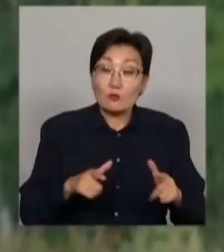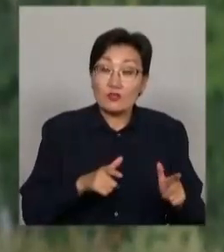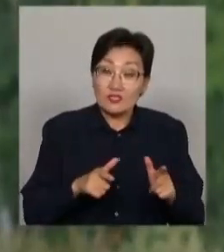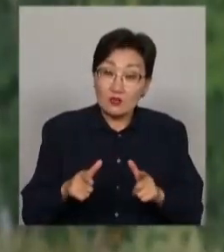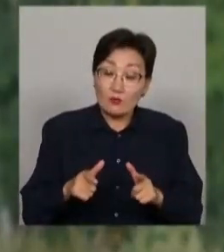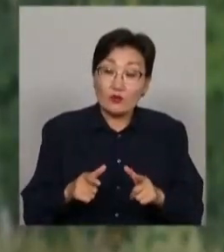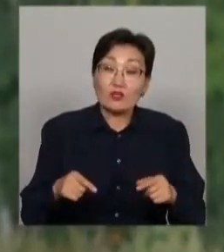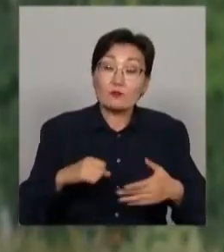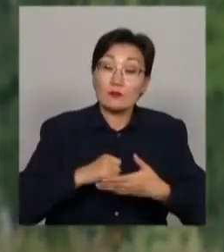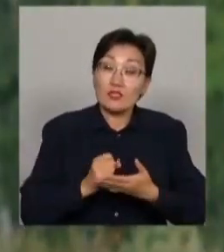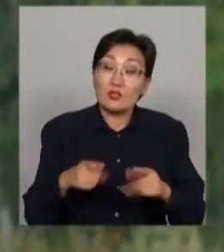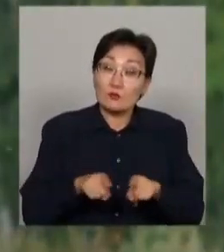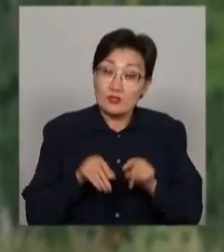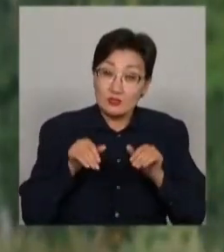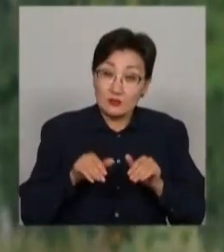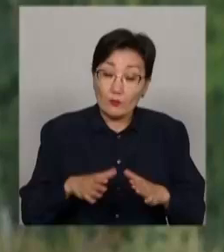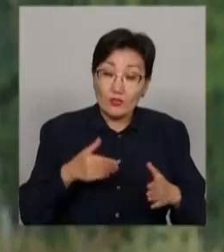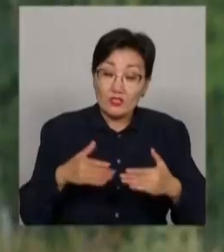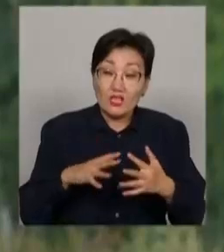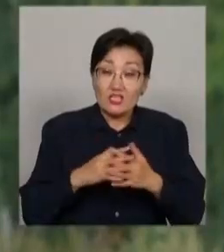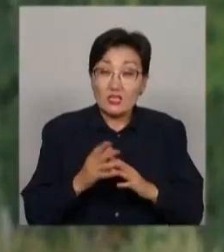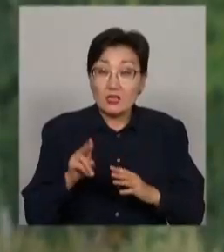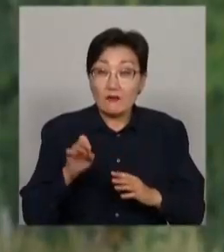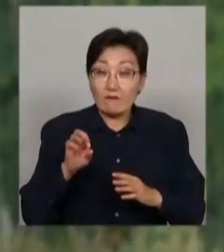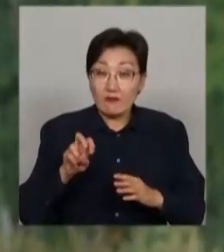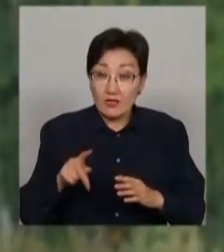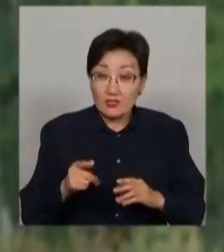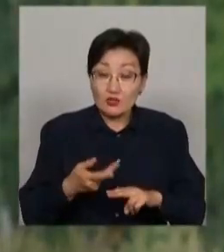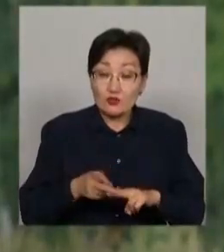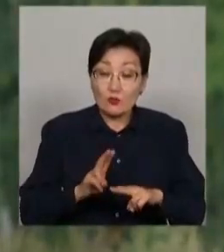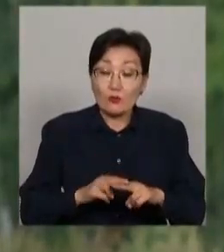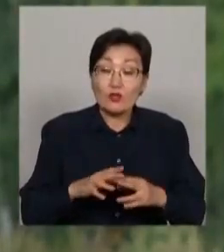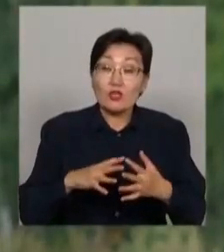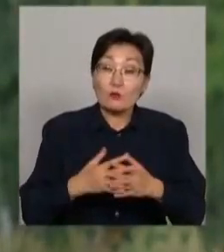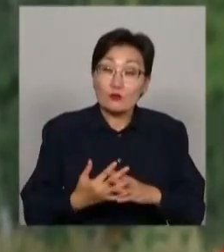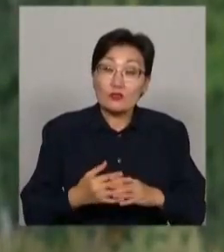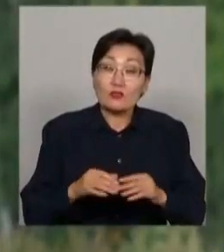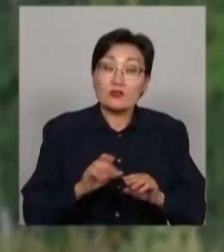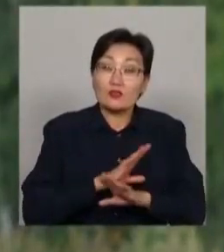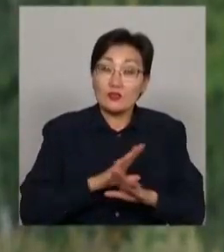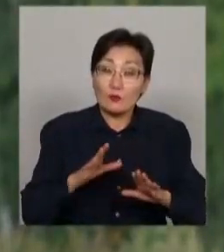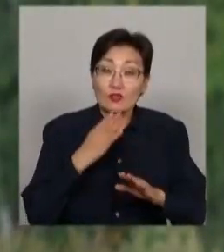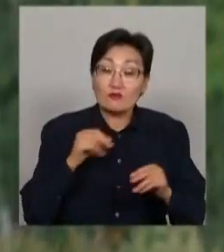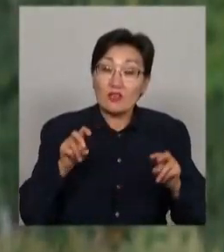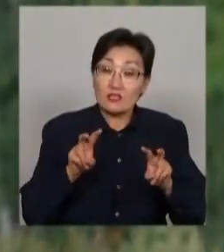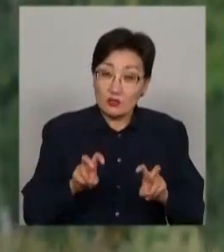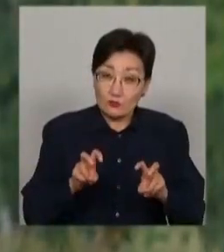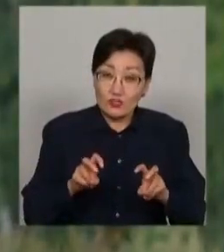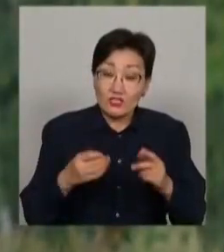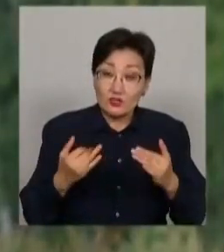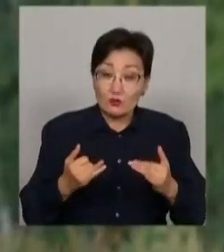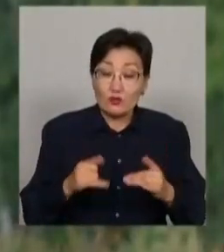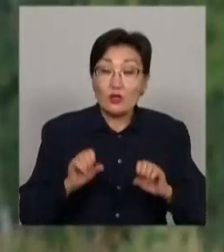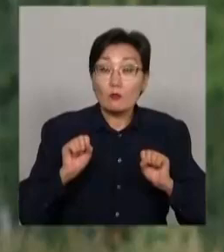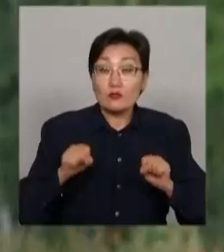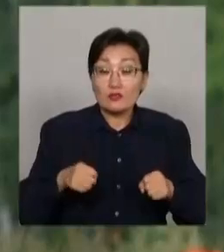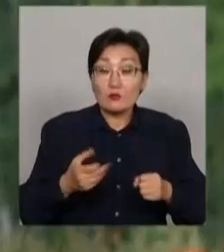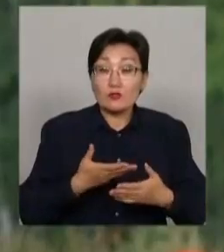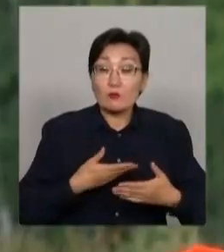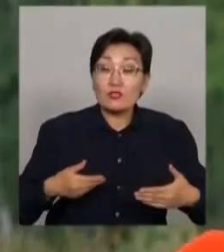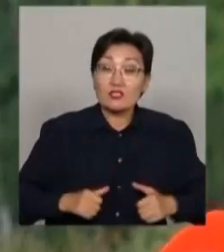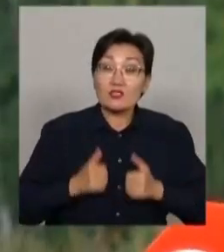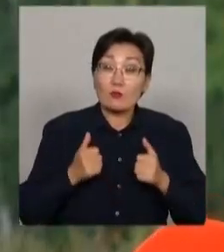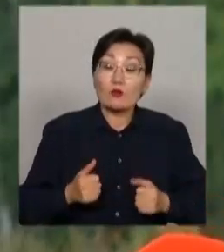к принятию такого решения в отношении села Коваль. После этого у населенного пункта не будет своего названия. Сейчас, по возможности, мы